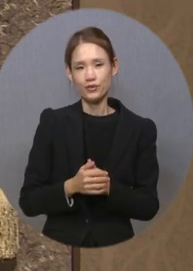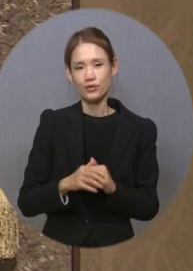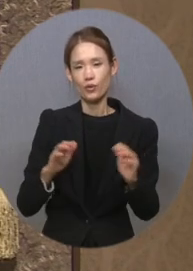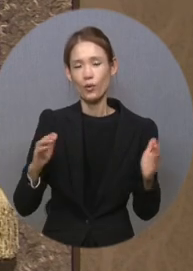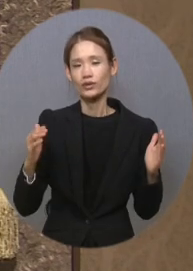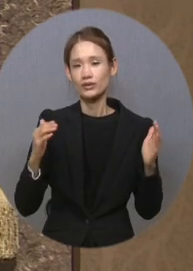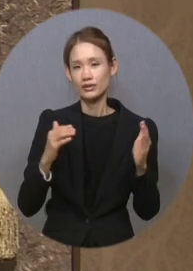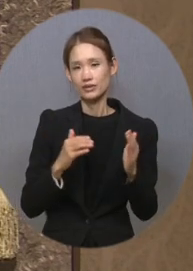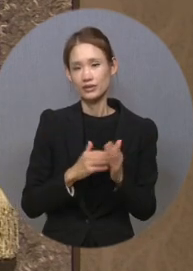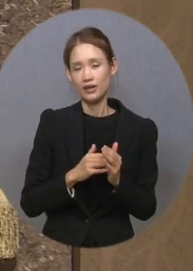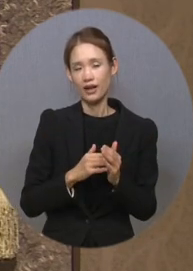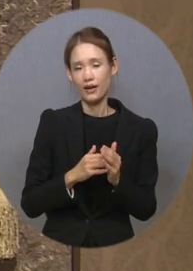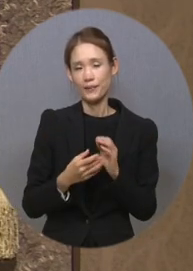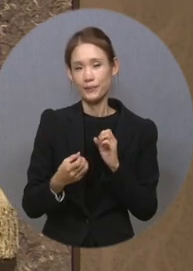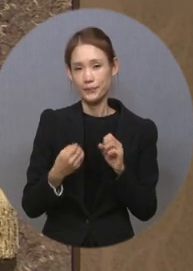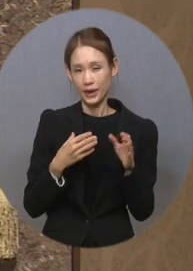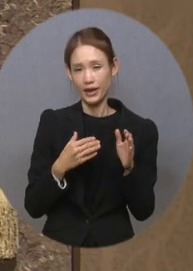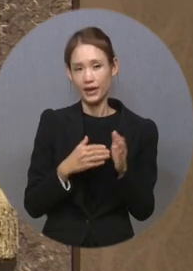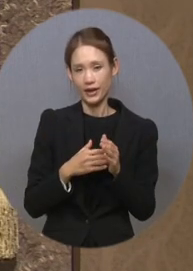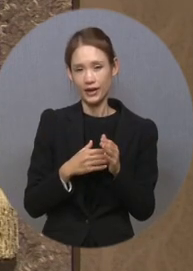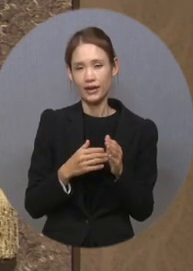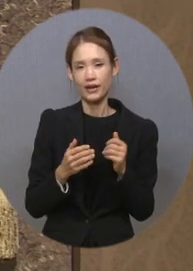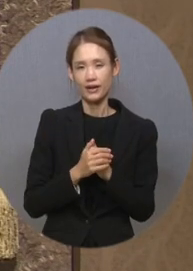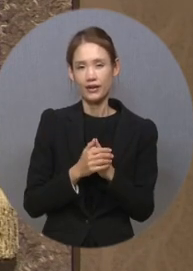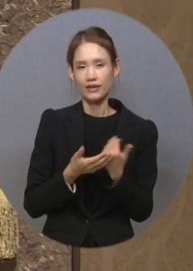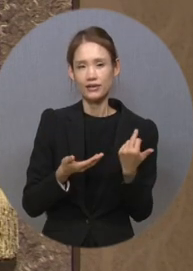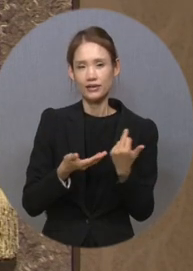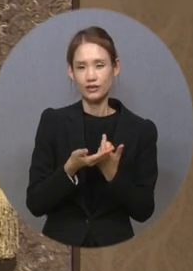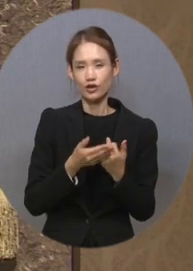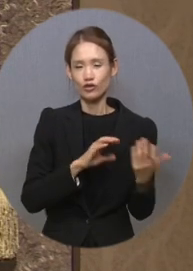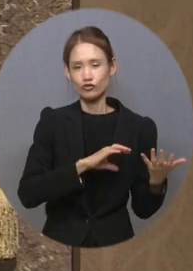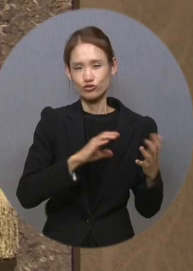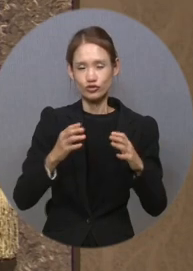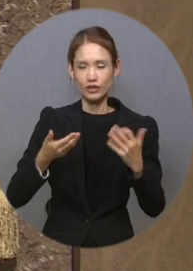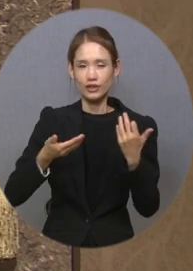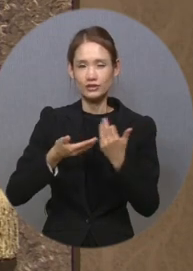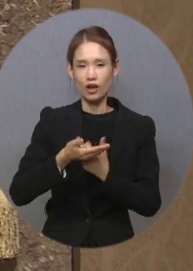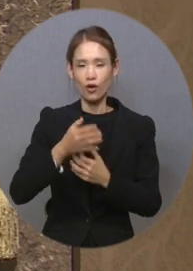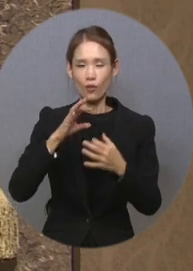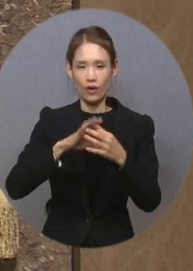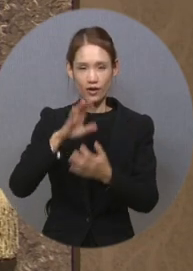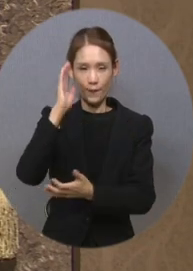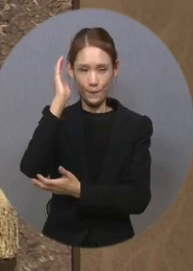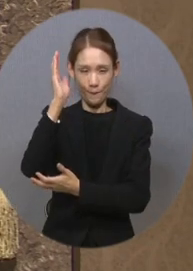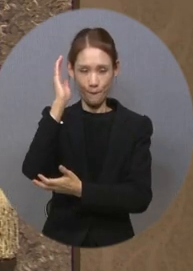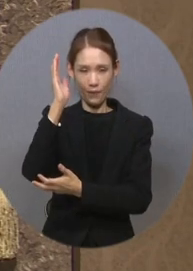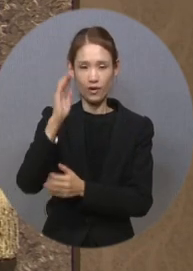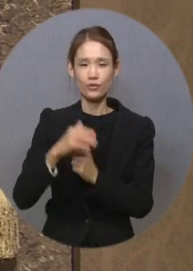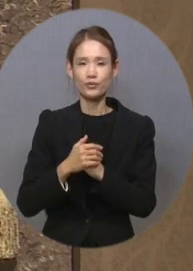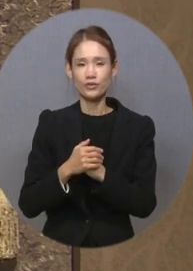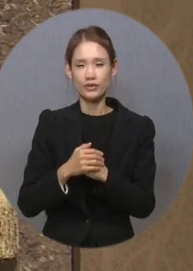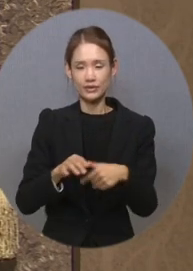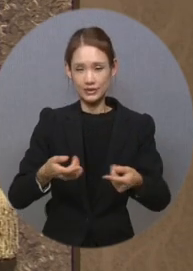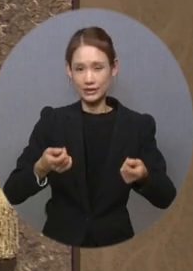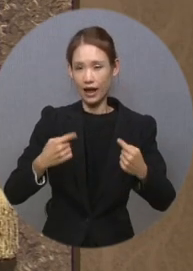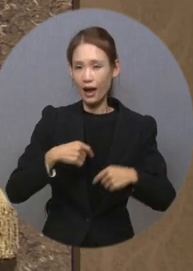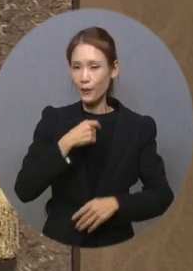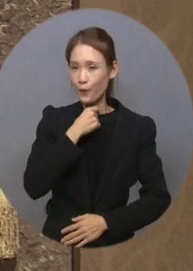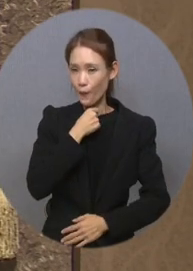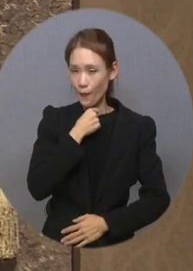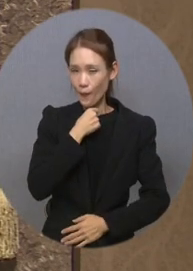이제 했습니다만은 섬 국제 섬 포럼 이걸 통해서 우리가